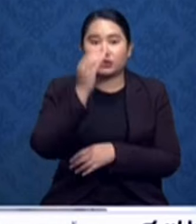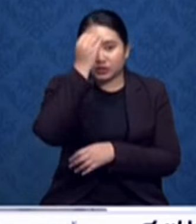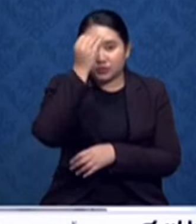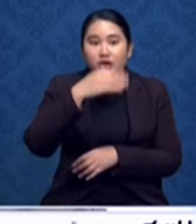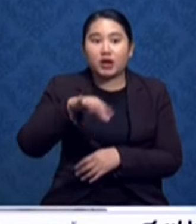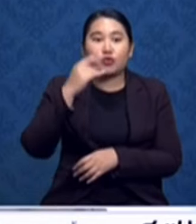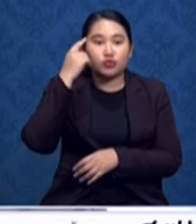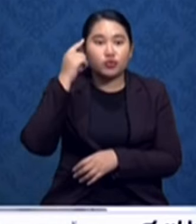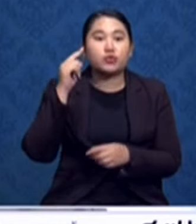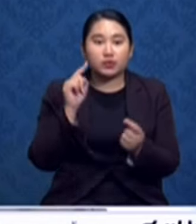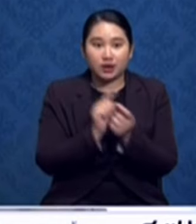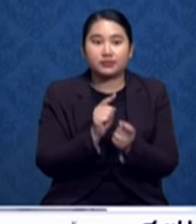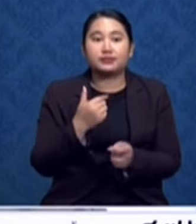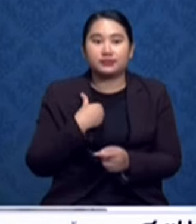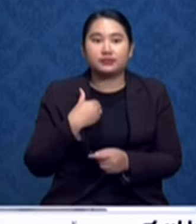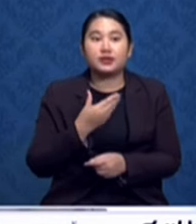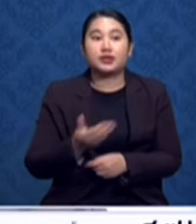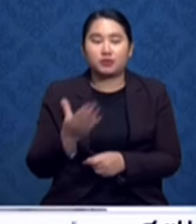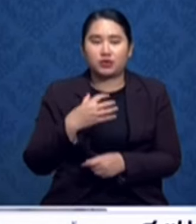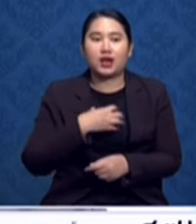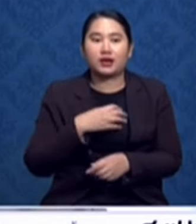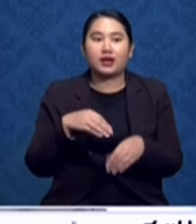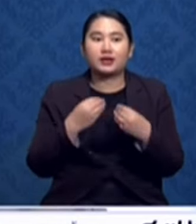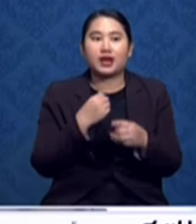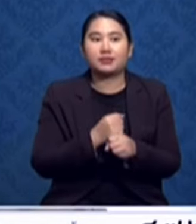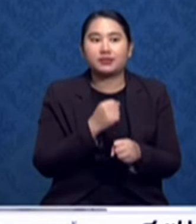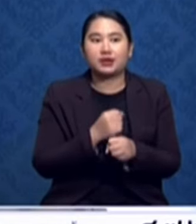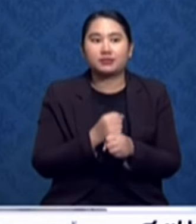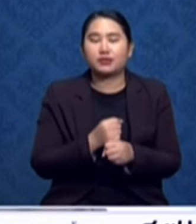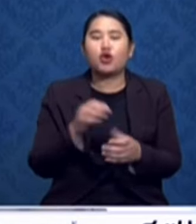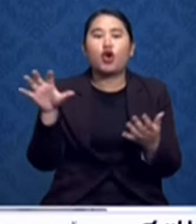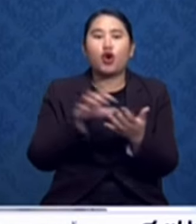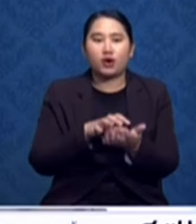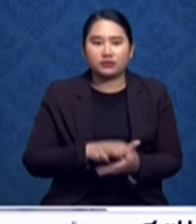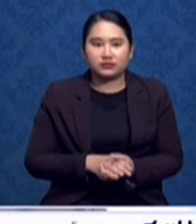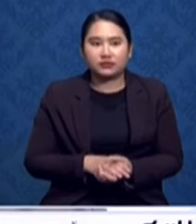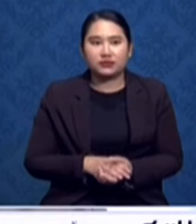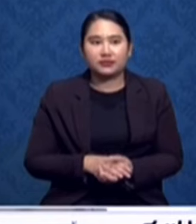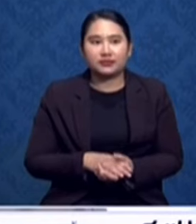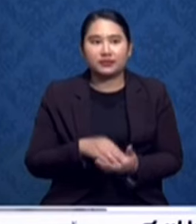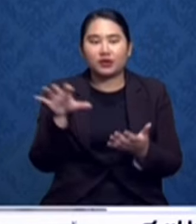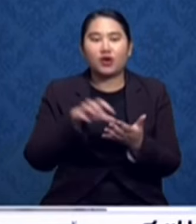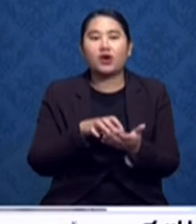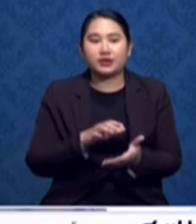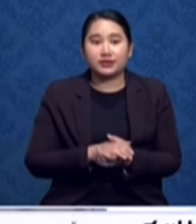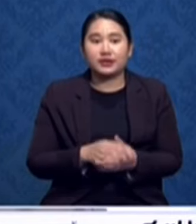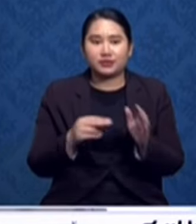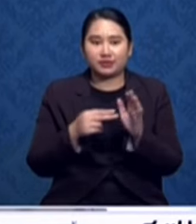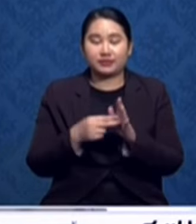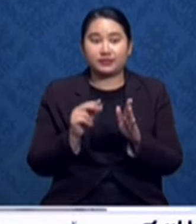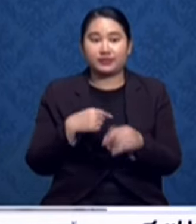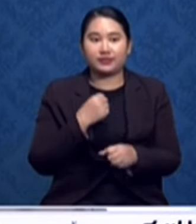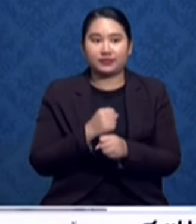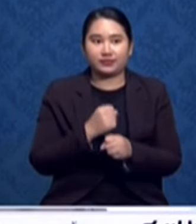าจะรู้จักผมก็อยากให้ไทย PBS เนี่ยได้ทำรายการ Big Acop เขาเลยครับ Begin Technology อะครับซึ่งอันนี้มันก็